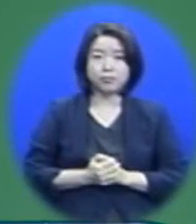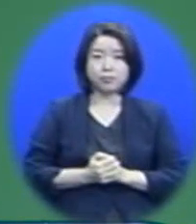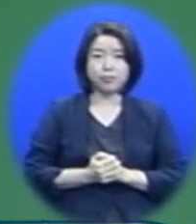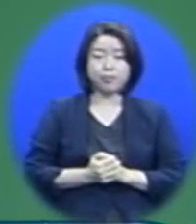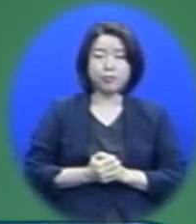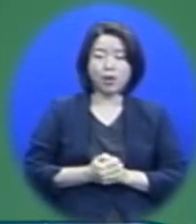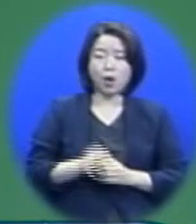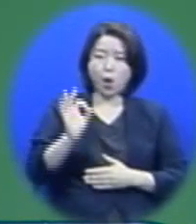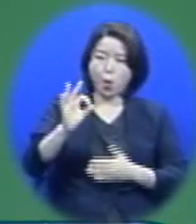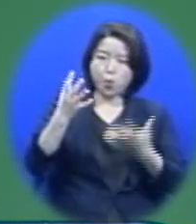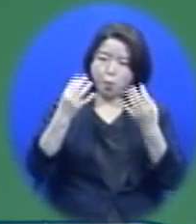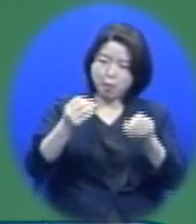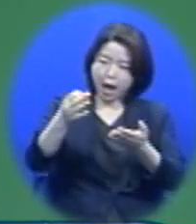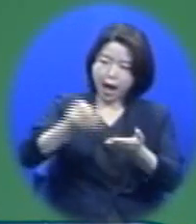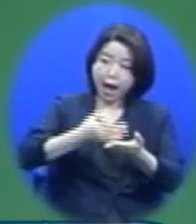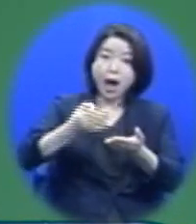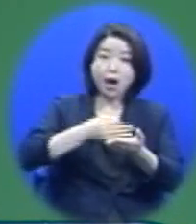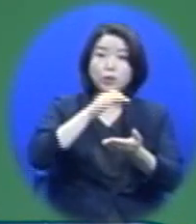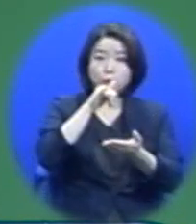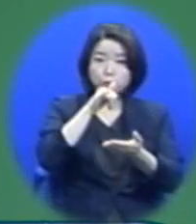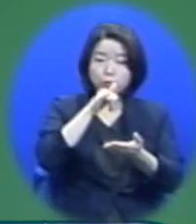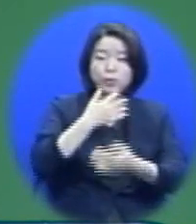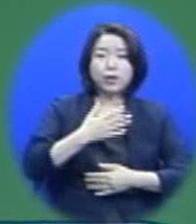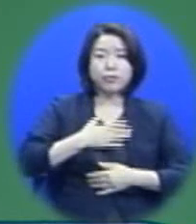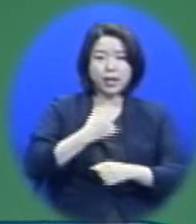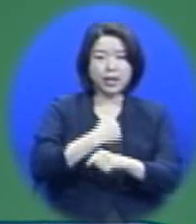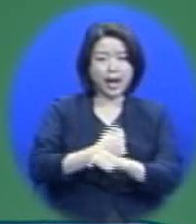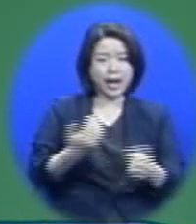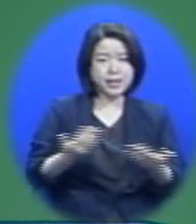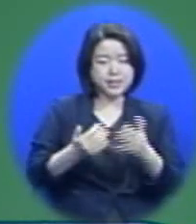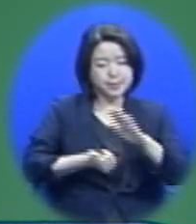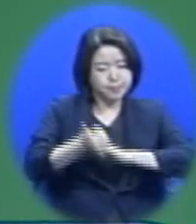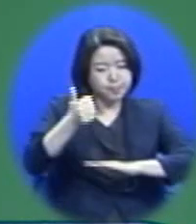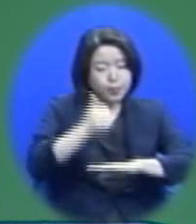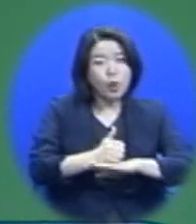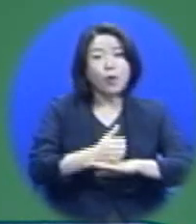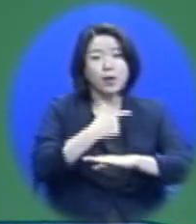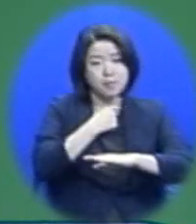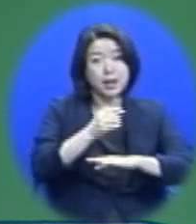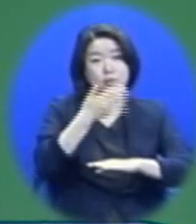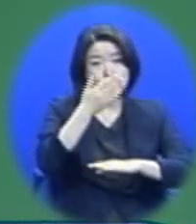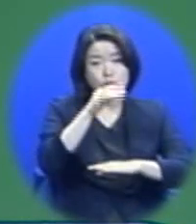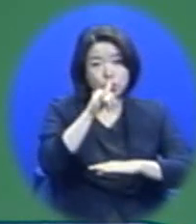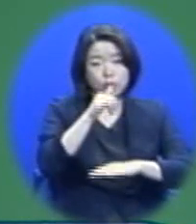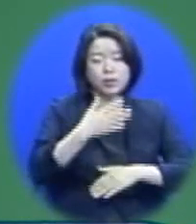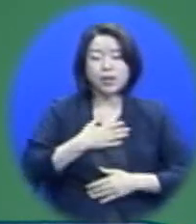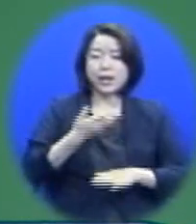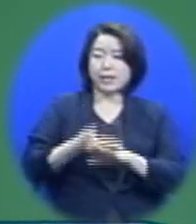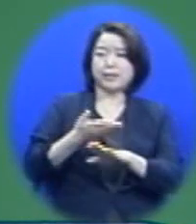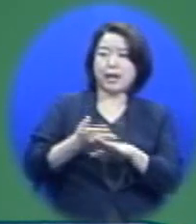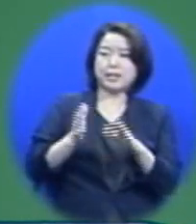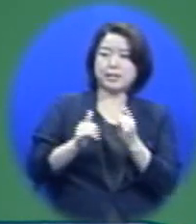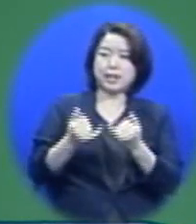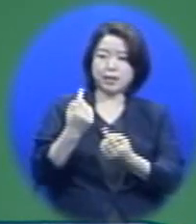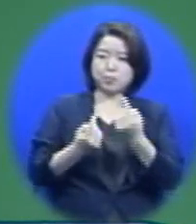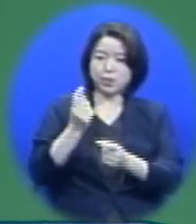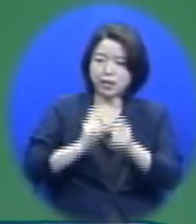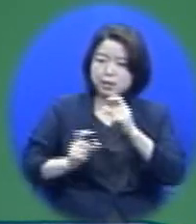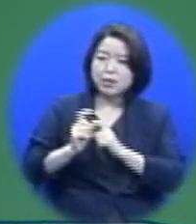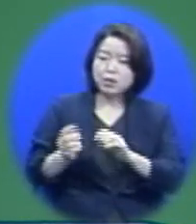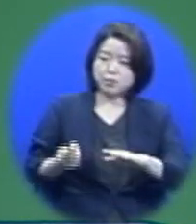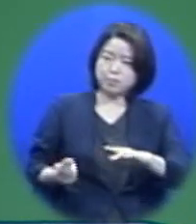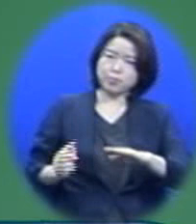뭐 돈을 많이 버는 것도 있고, 내가 하는 일 성공하는 것도 있고, 내가 다른 사람보다 높아지고 싶고,